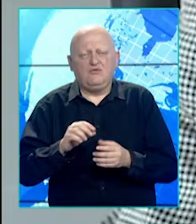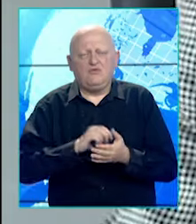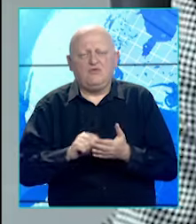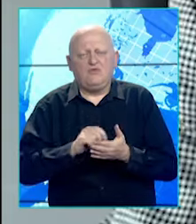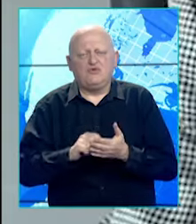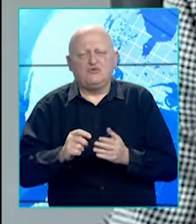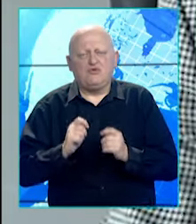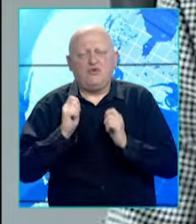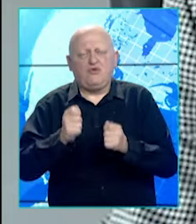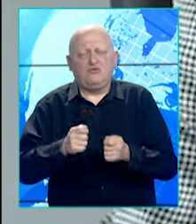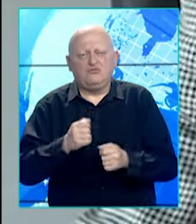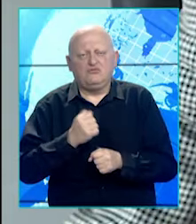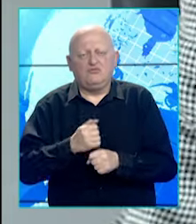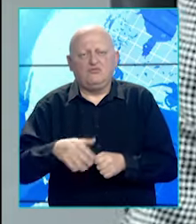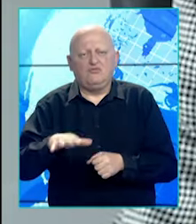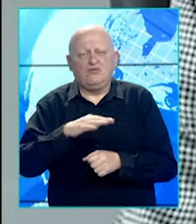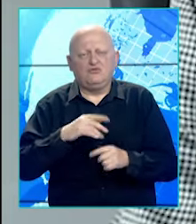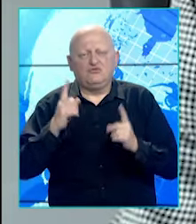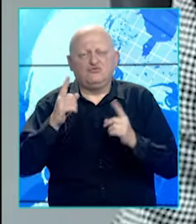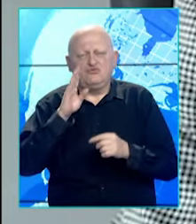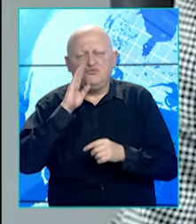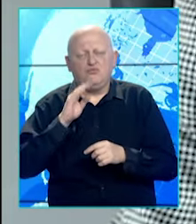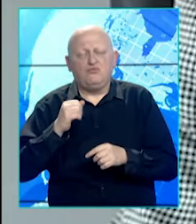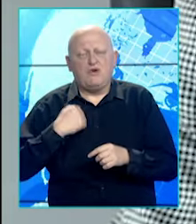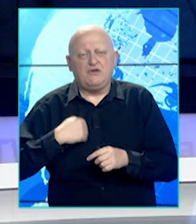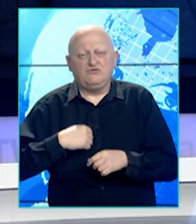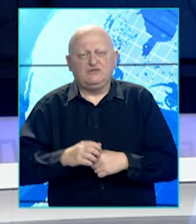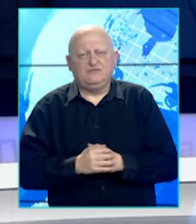opisu iz optužnice počinjeno na području suda u Banja Luci.